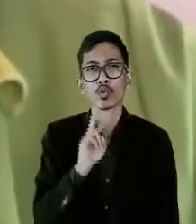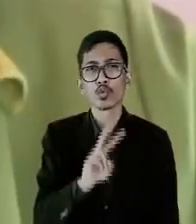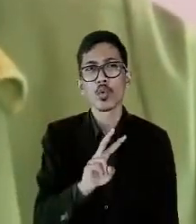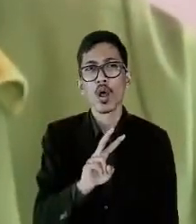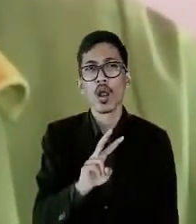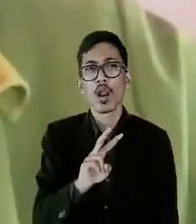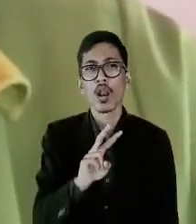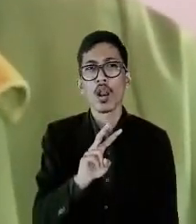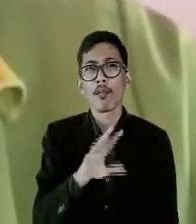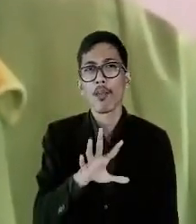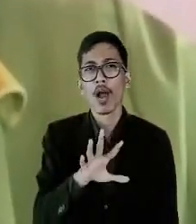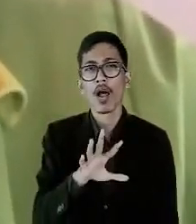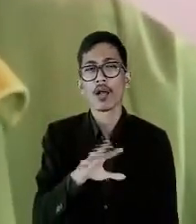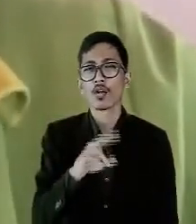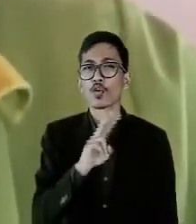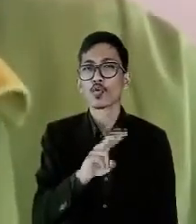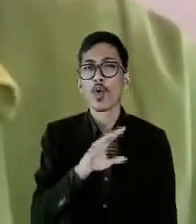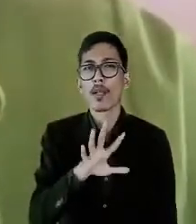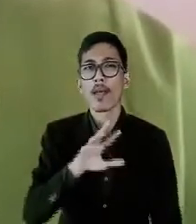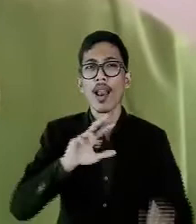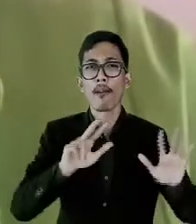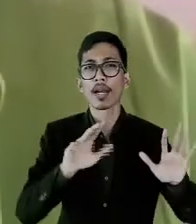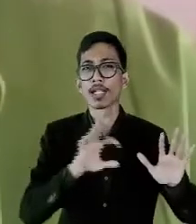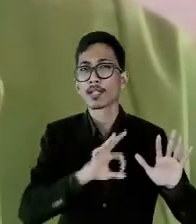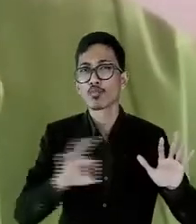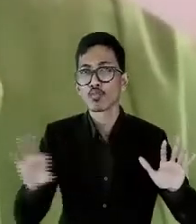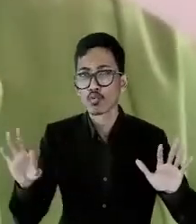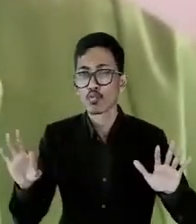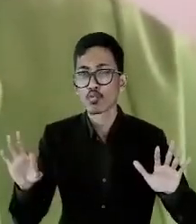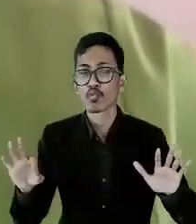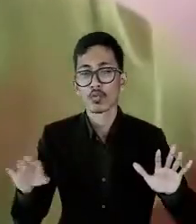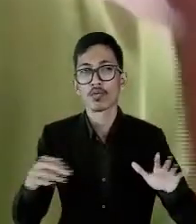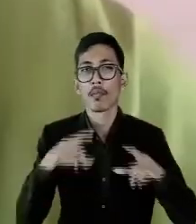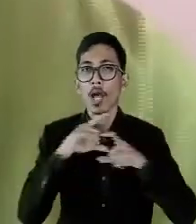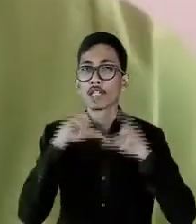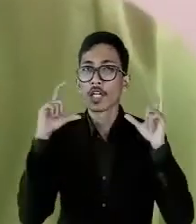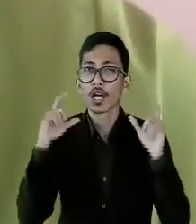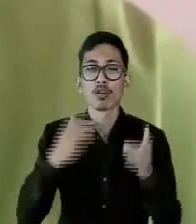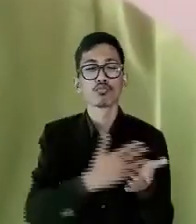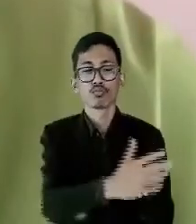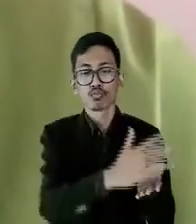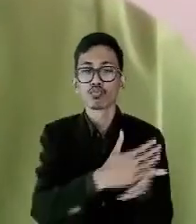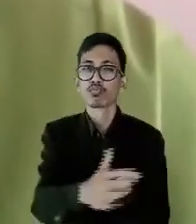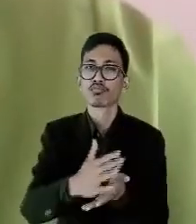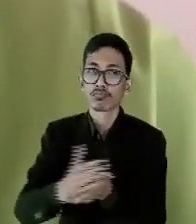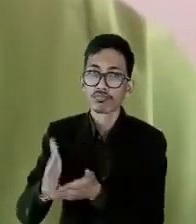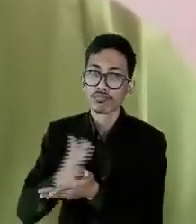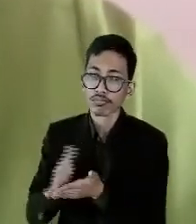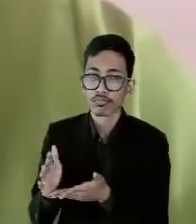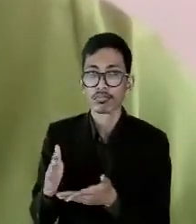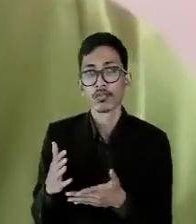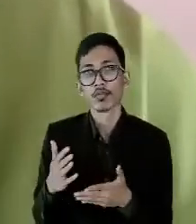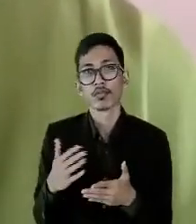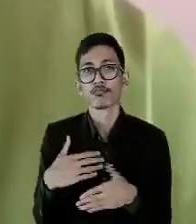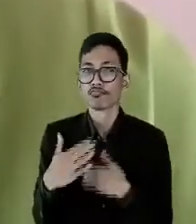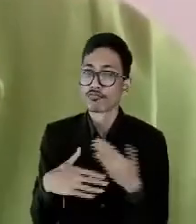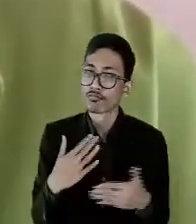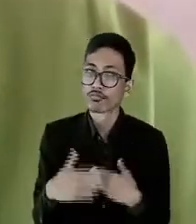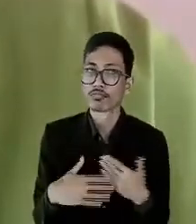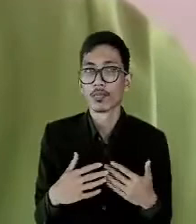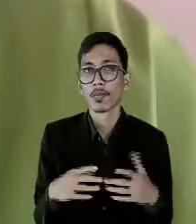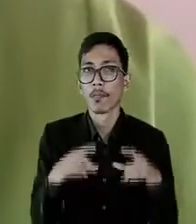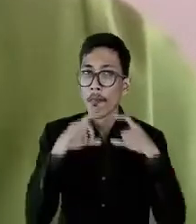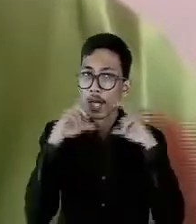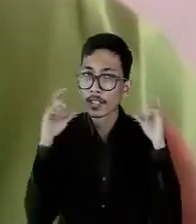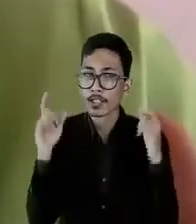258.763, jadi 258.763. Jadi kita memang masuk untuk yang mobile